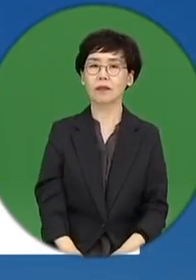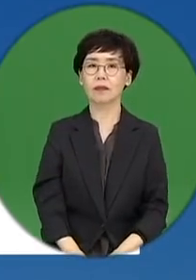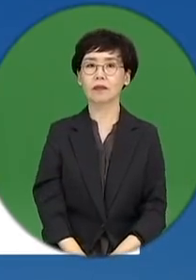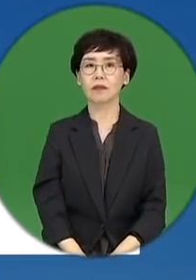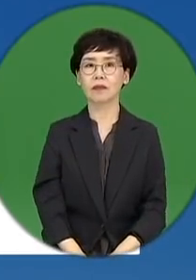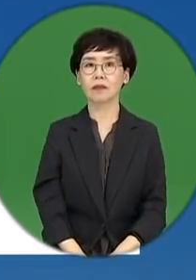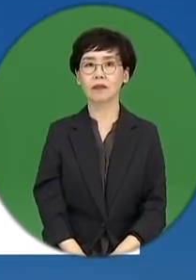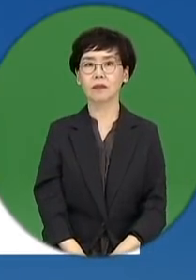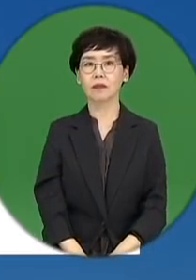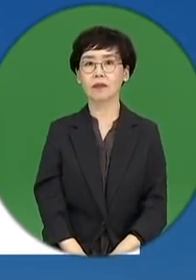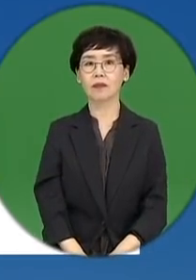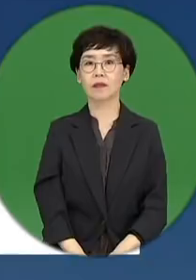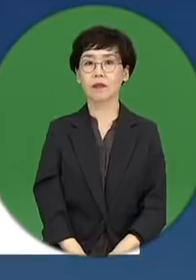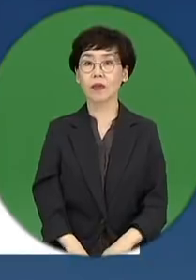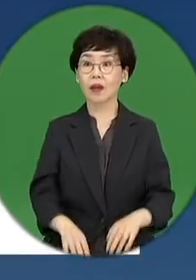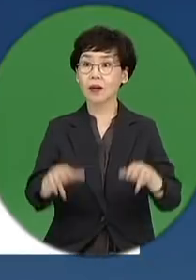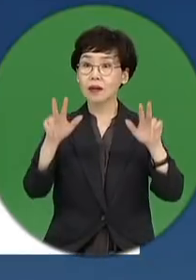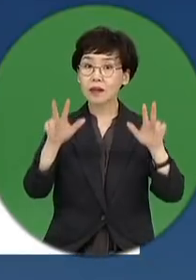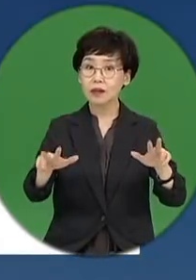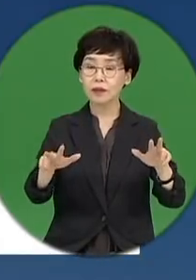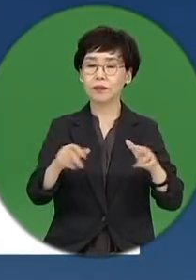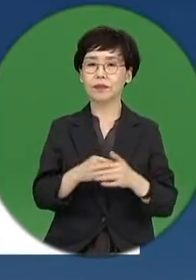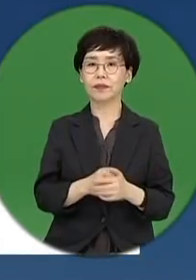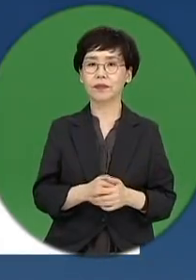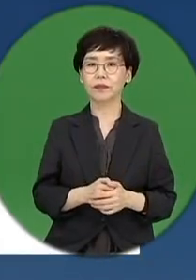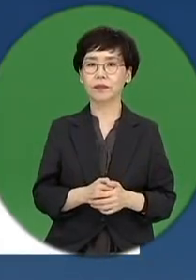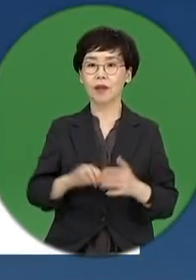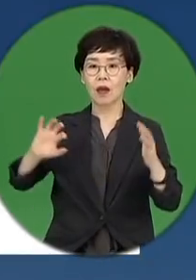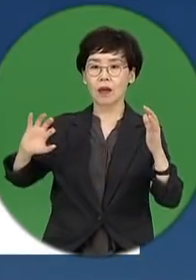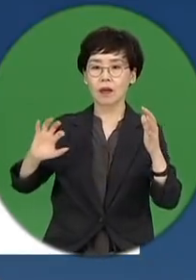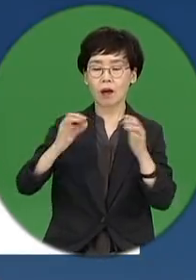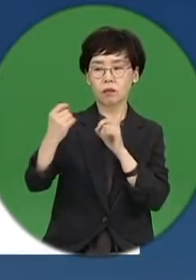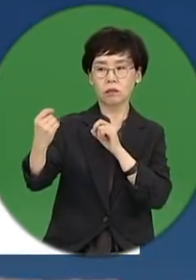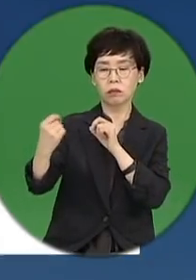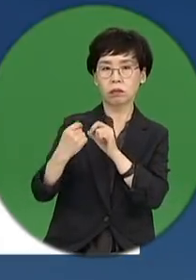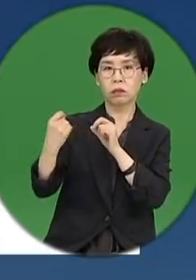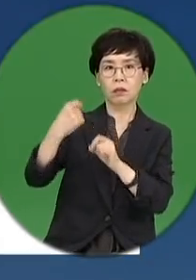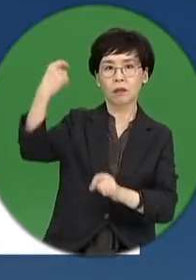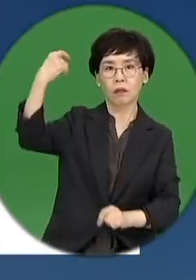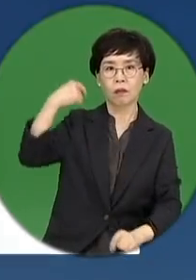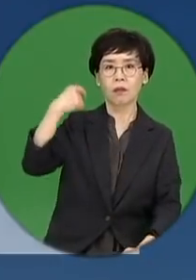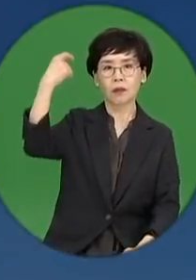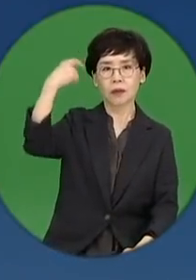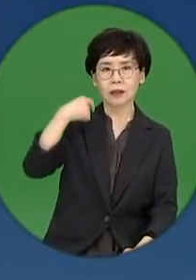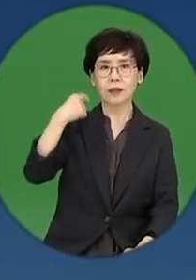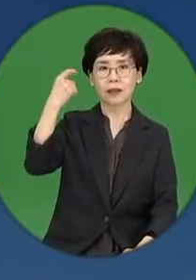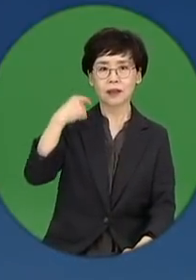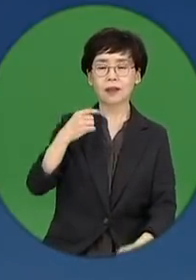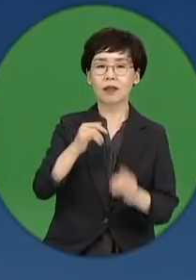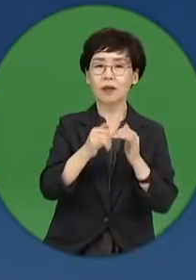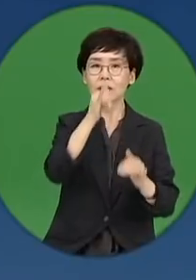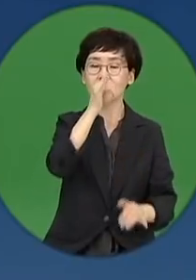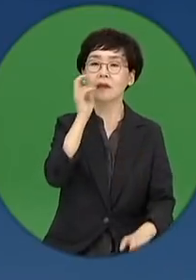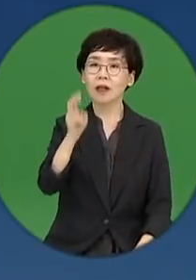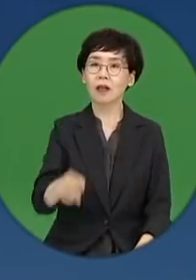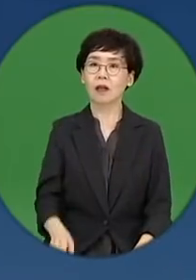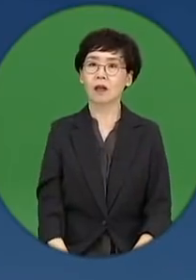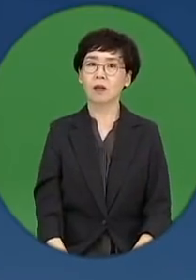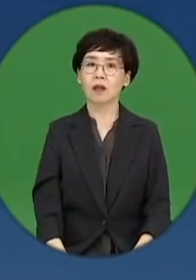예, 지금 이 시각에도 아마 태풍이 다가오고 있음을 실감하는 그런 현장에 계신 분들이 있을 것이고 그렇죠.